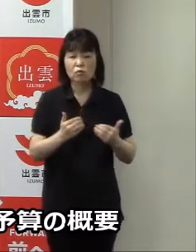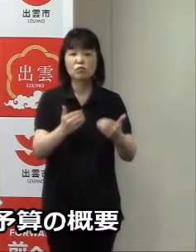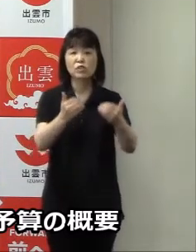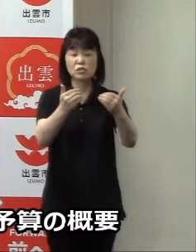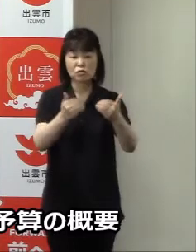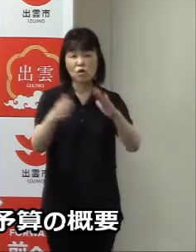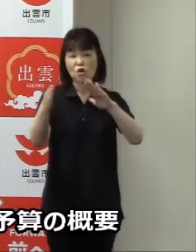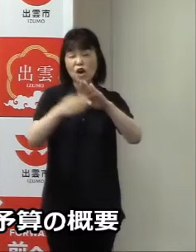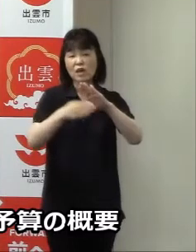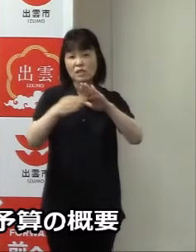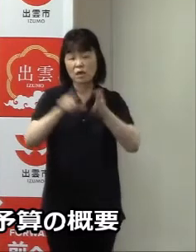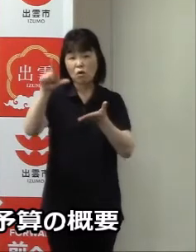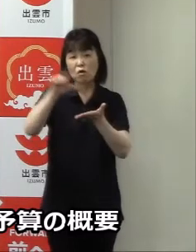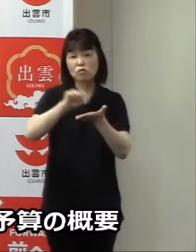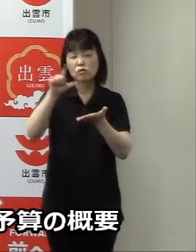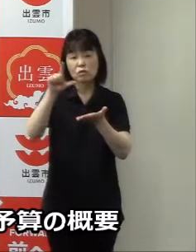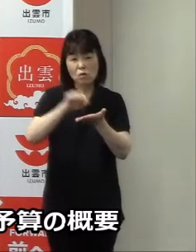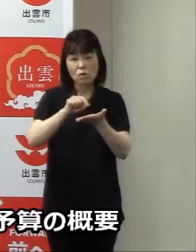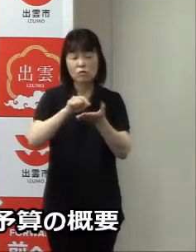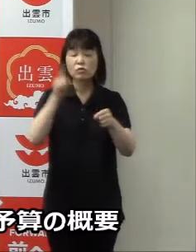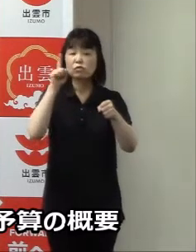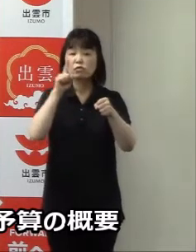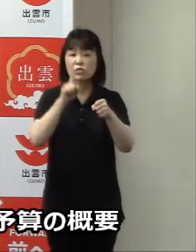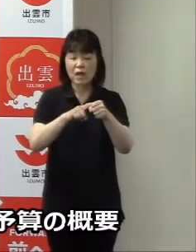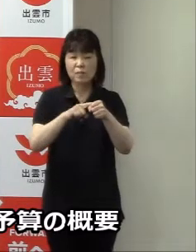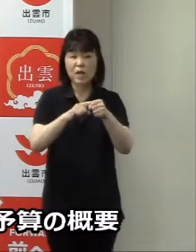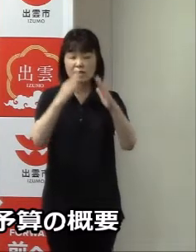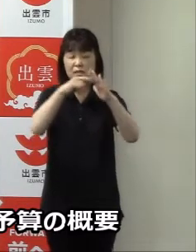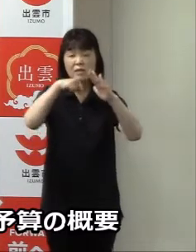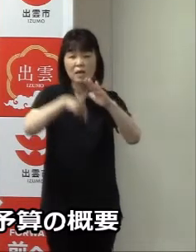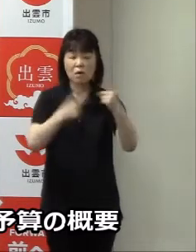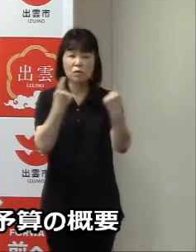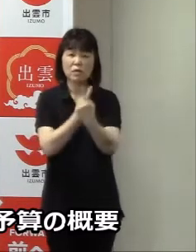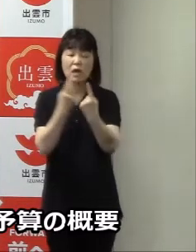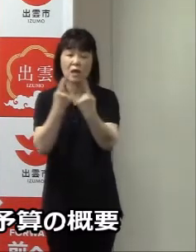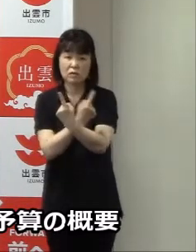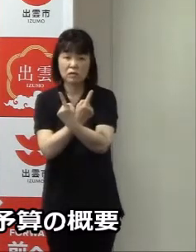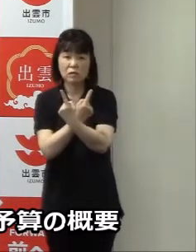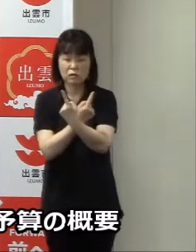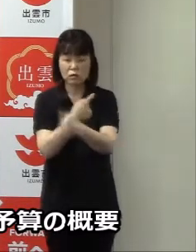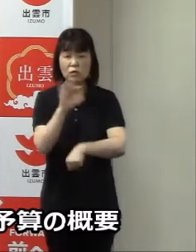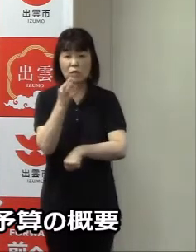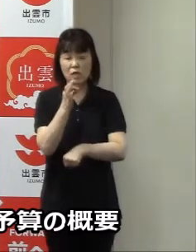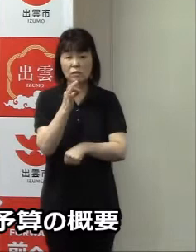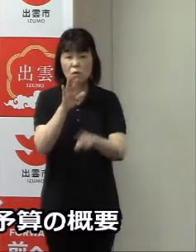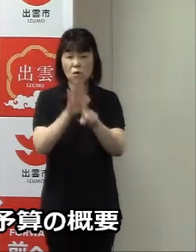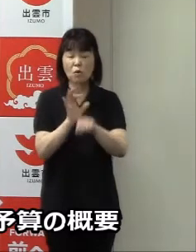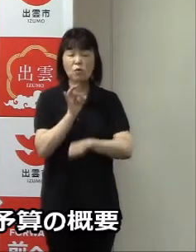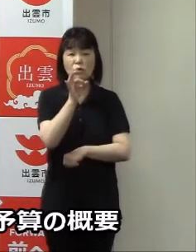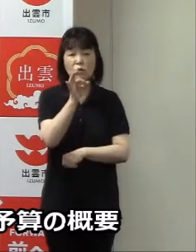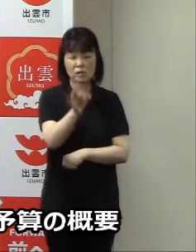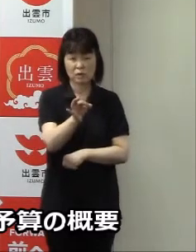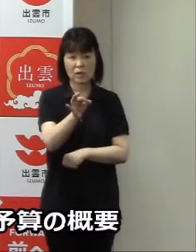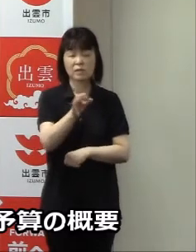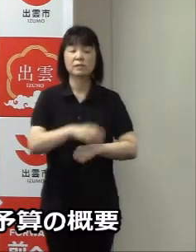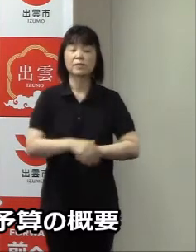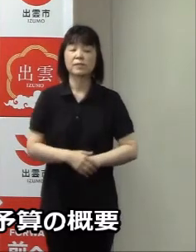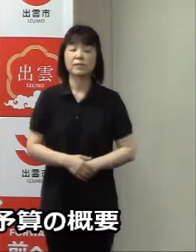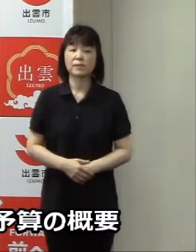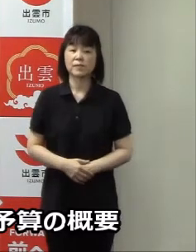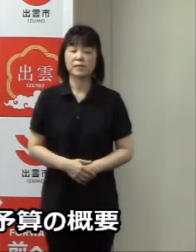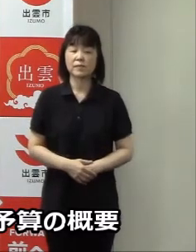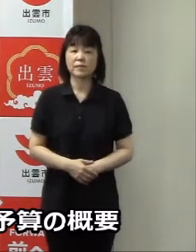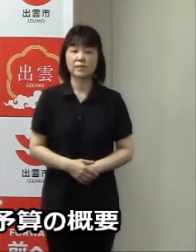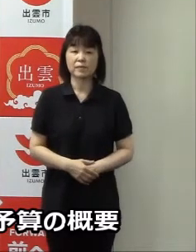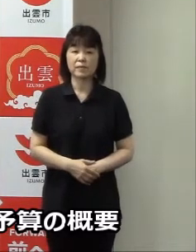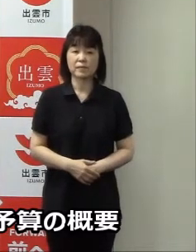るため、戸建ての空き家をシェアハウスに改修する経費の一部を補助いたします。これは新規事業でござい